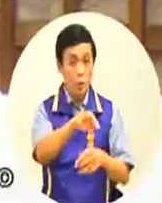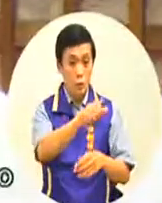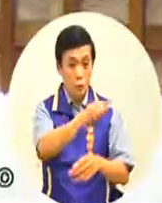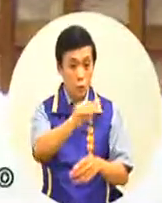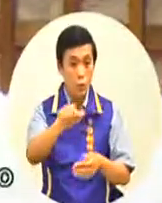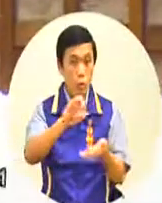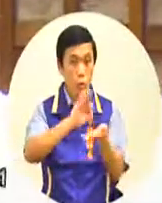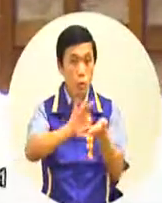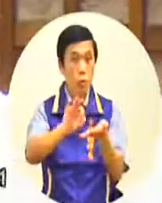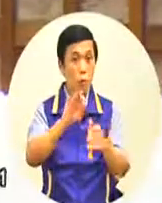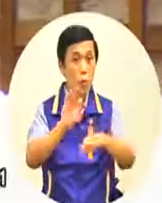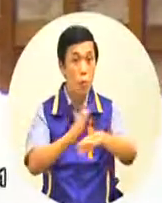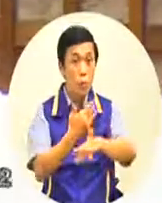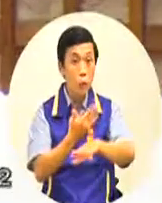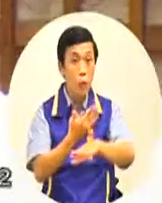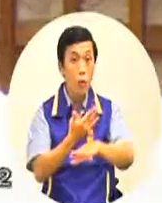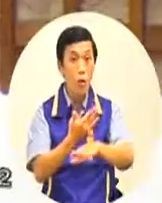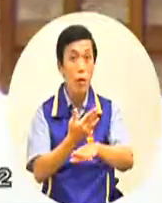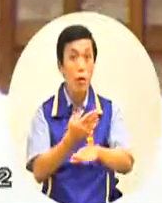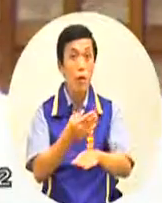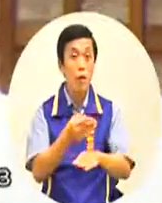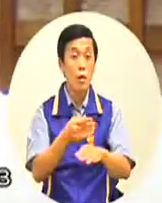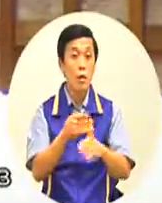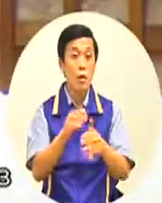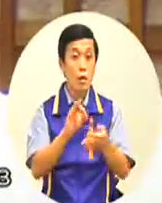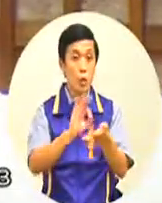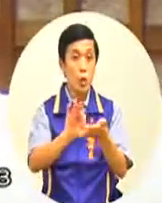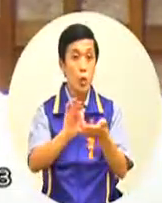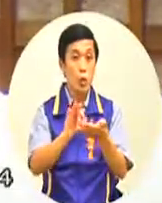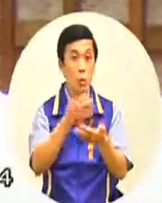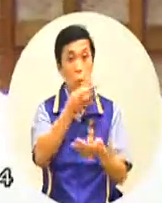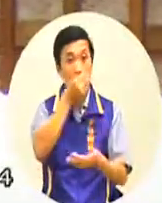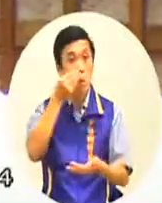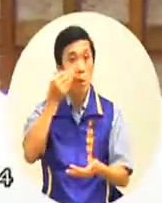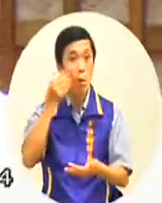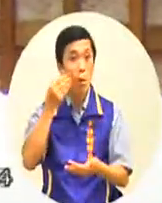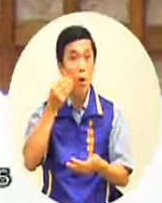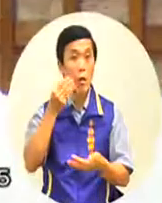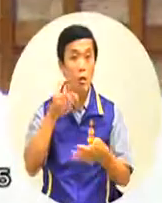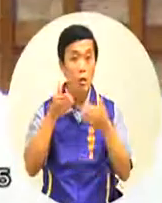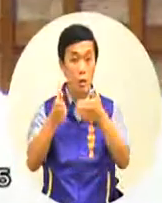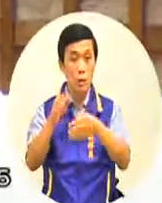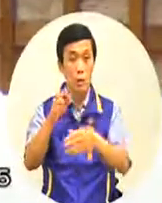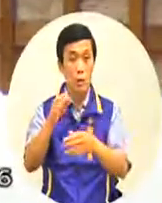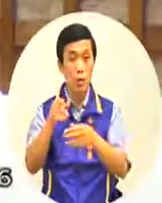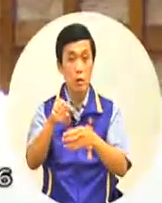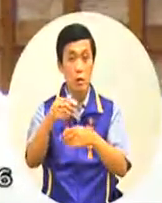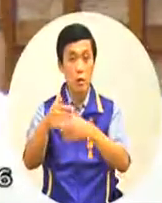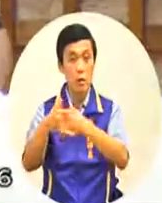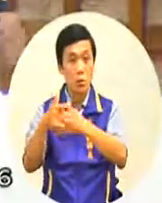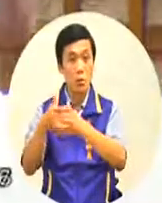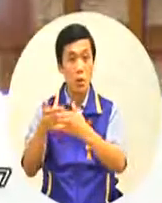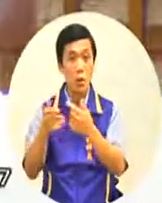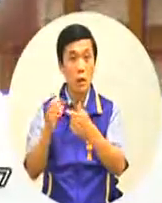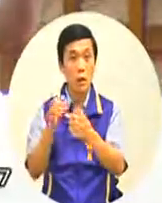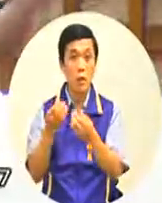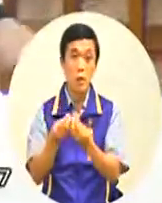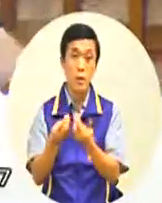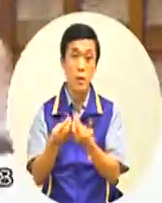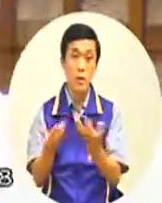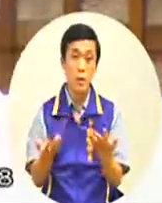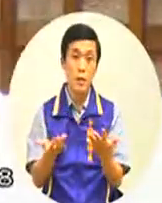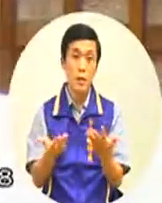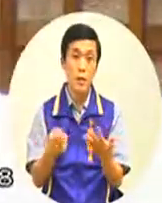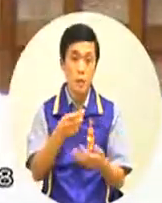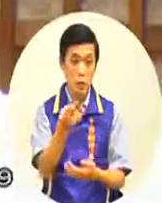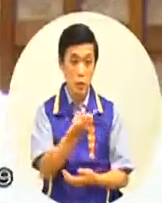人啊，迄个用会多好势啦。安尼是要怎对人家属要怎交代啊？所以你根本都唔免把这